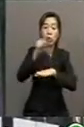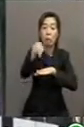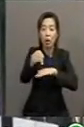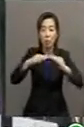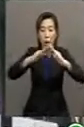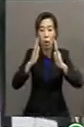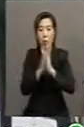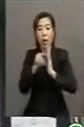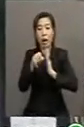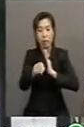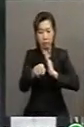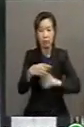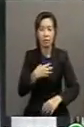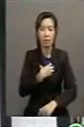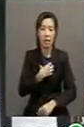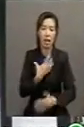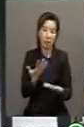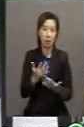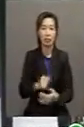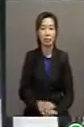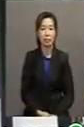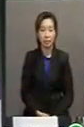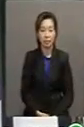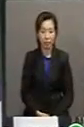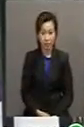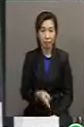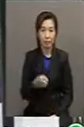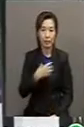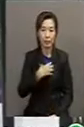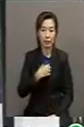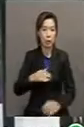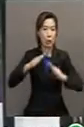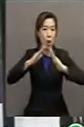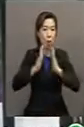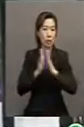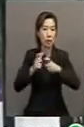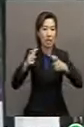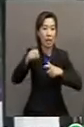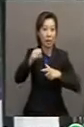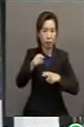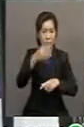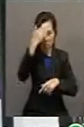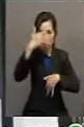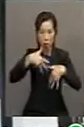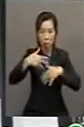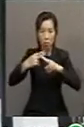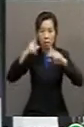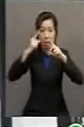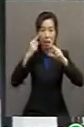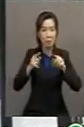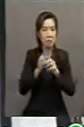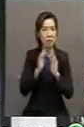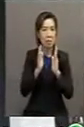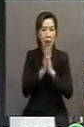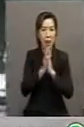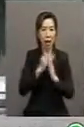ก็คือวัดพระศรีรัตนมหาธาตุวรมหาวิหารนี่นะฮะที่คนชอบไปสักการะพระพุทธชินราชกันบาง